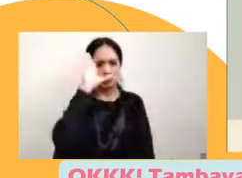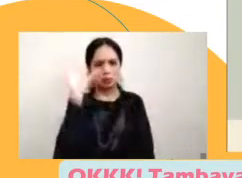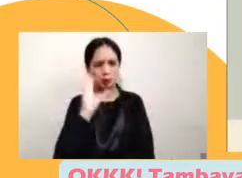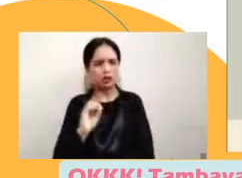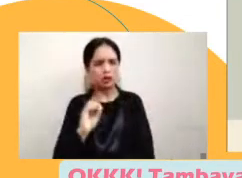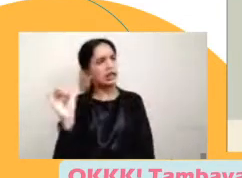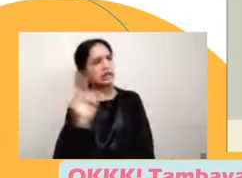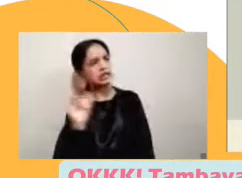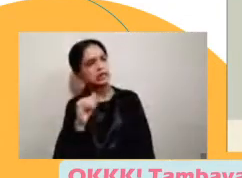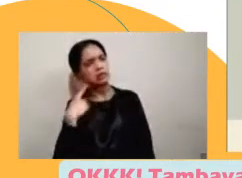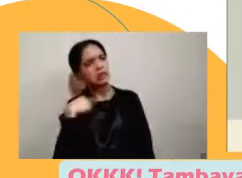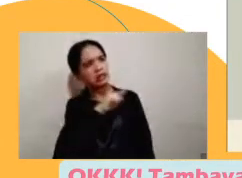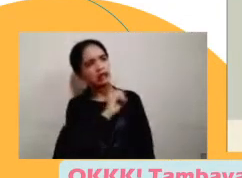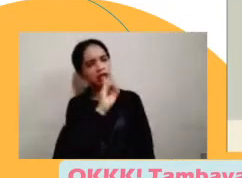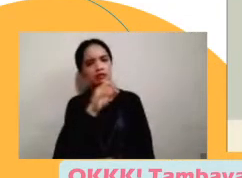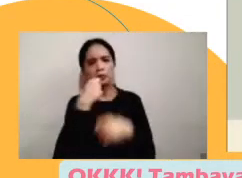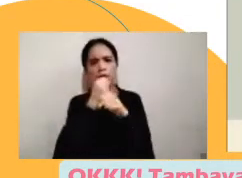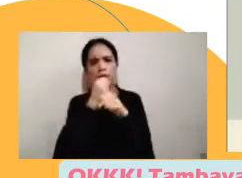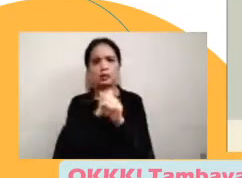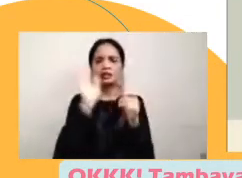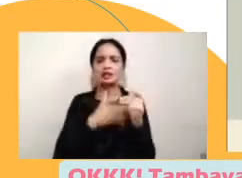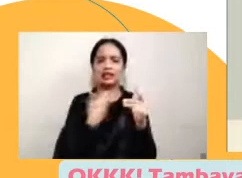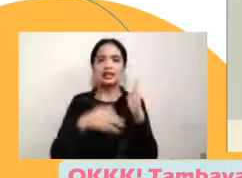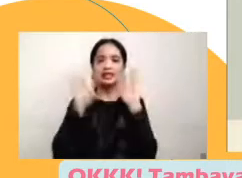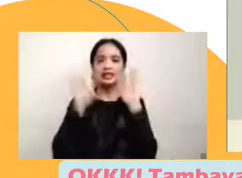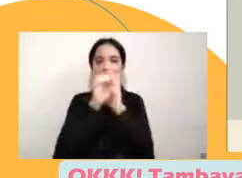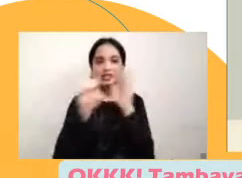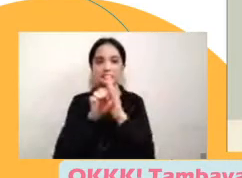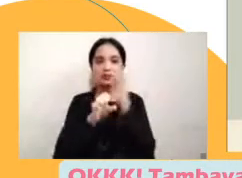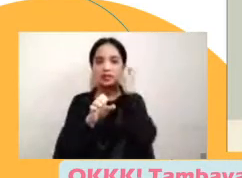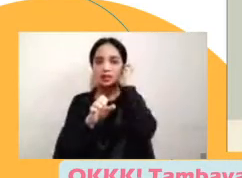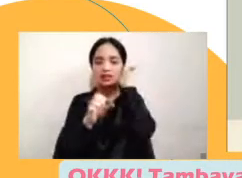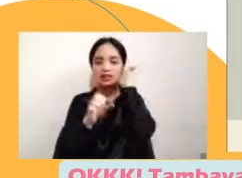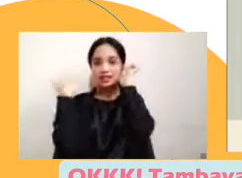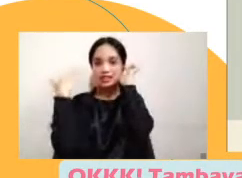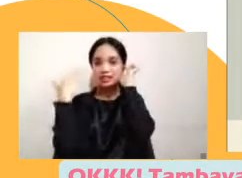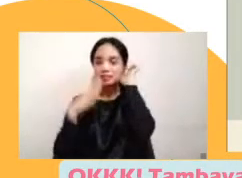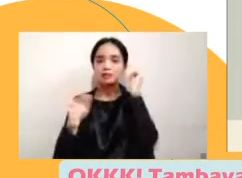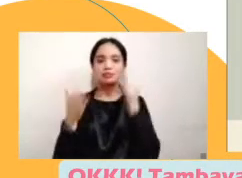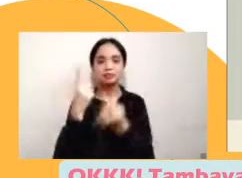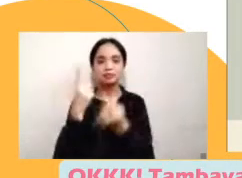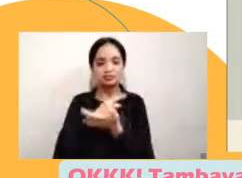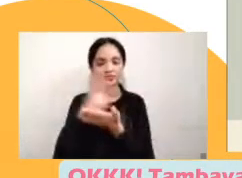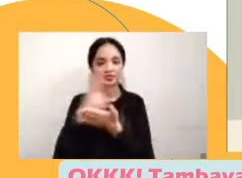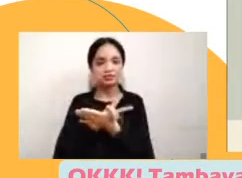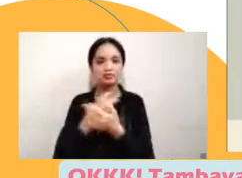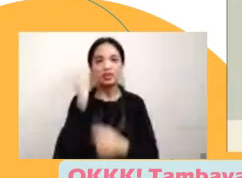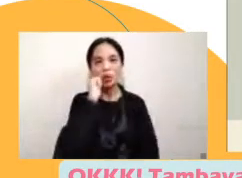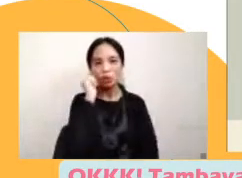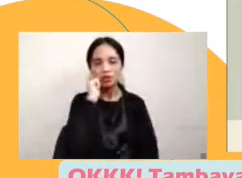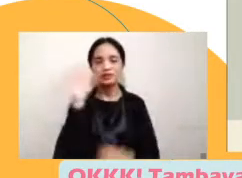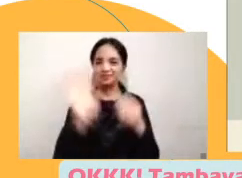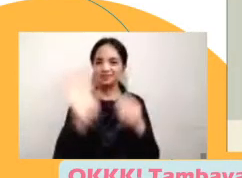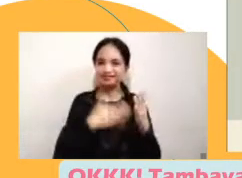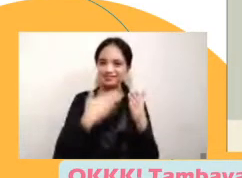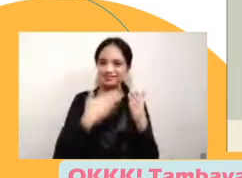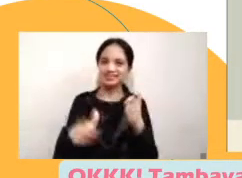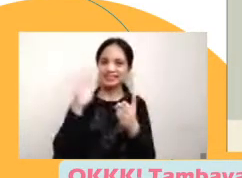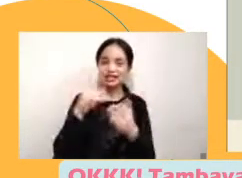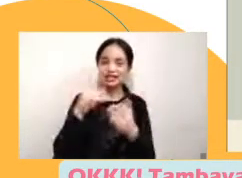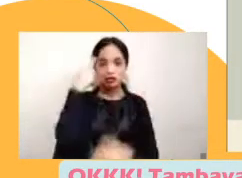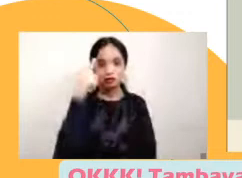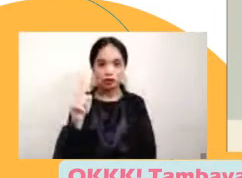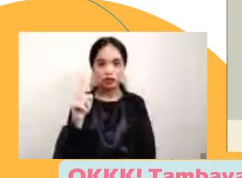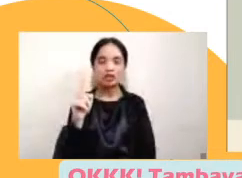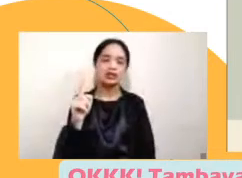tayo pag gumagawa tayo ng mga kanta katulad nung sa mga previous episodes natin, madalas umaawit tayo para sa ating minamahal